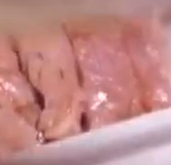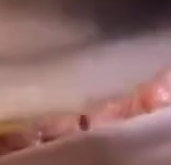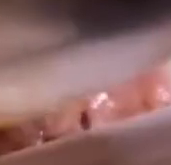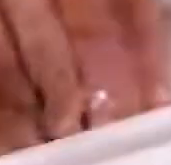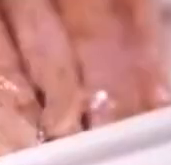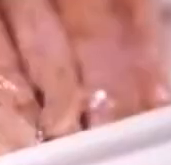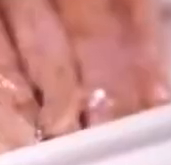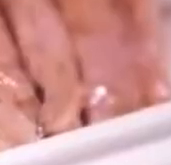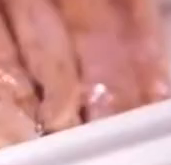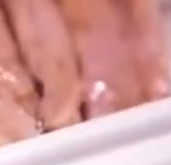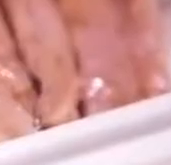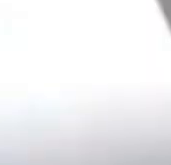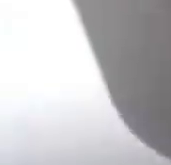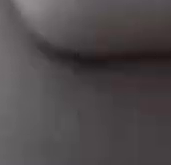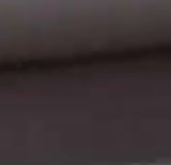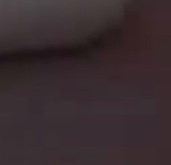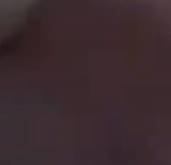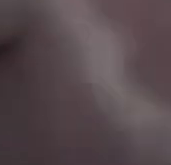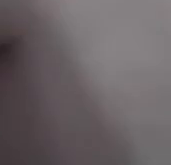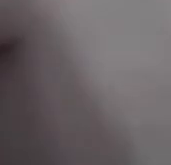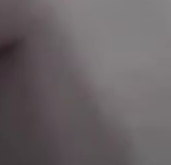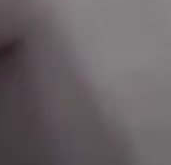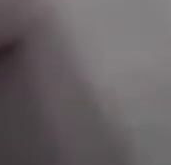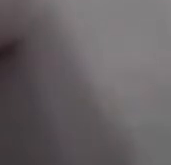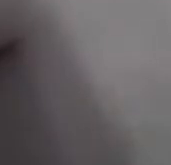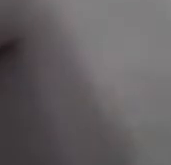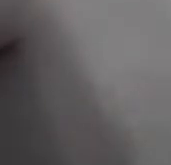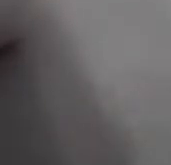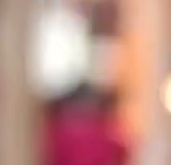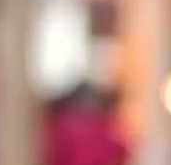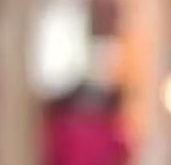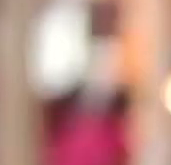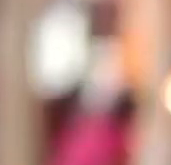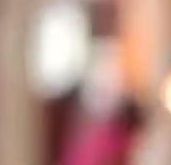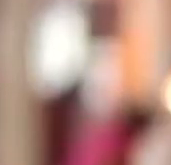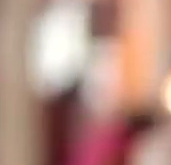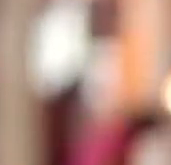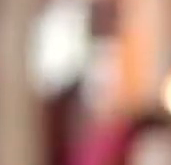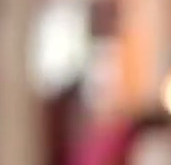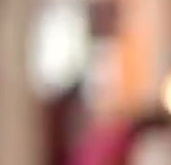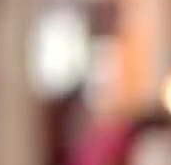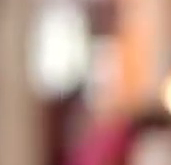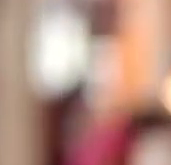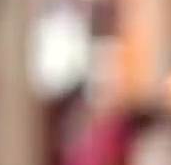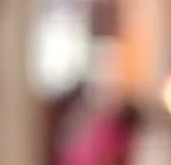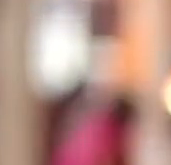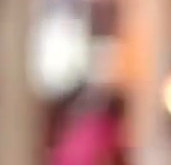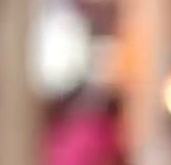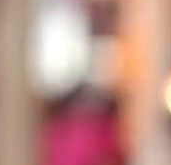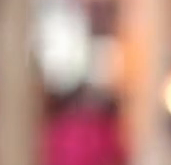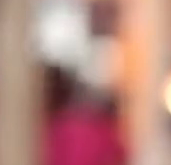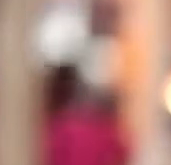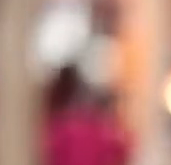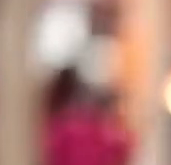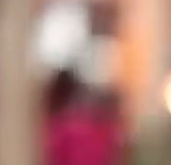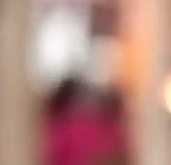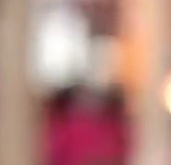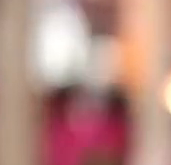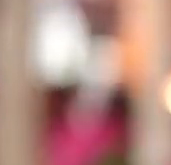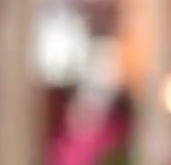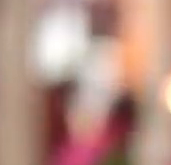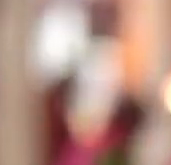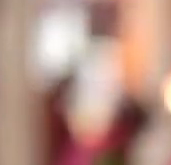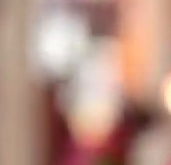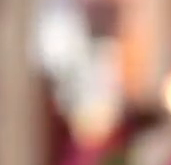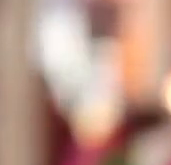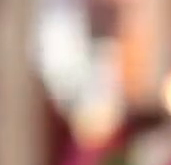ไม่ว่าจะทำธุรกิจอะไรก็แล้วแต่การปรับตัวให้เข้ากับยุคสมัยถือเป็นสิ่งสำคัญครับยิ่งถ้าเรามีตัวช่วยที่ดีก็จะยิ่งทำให้เราประสบ